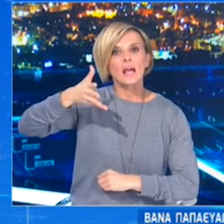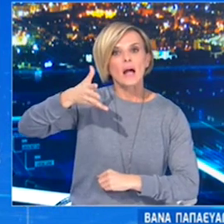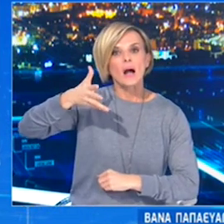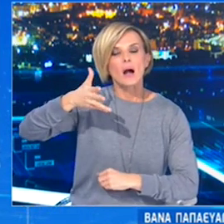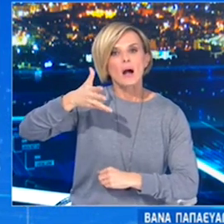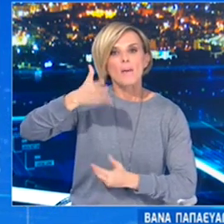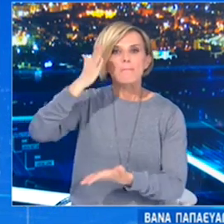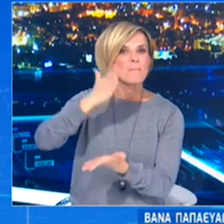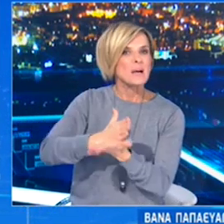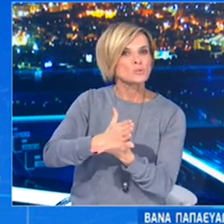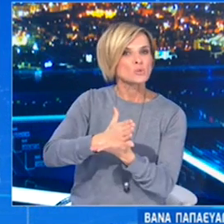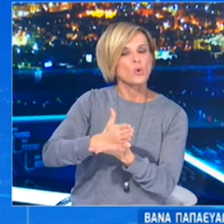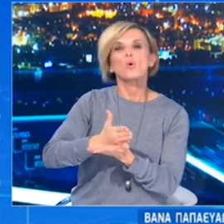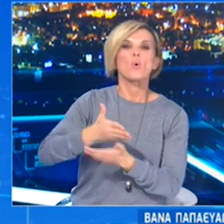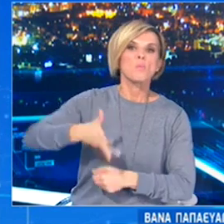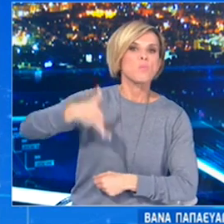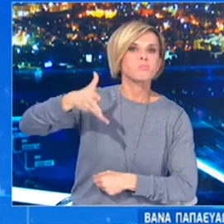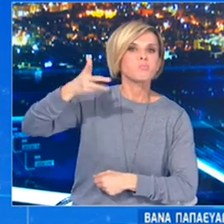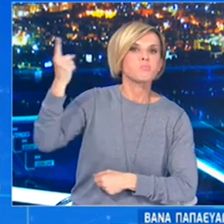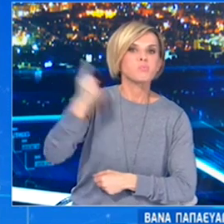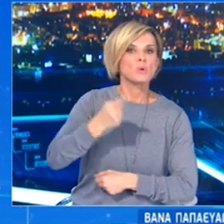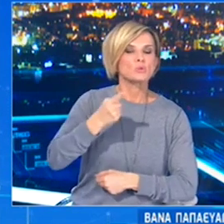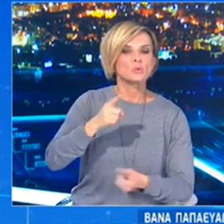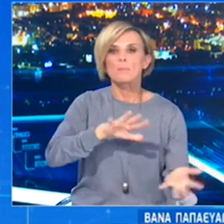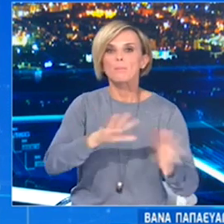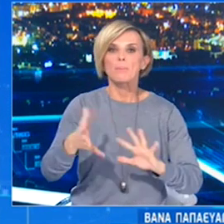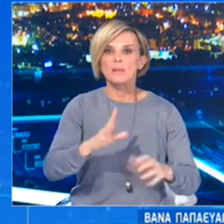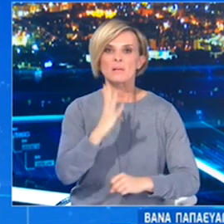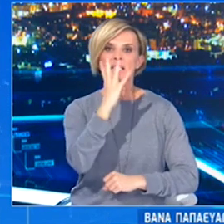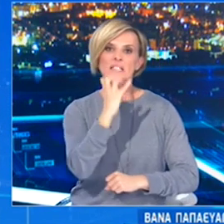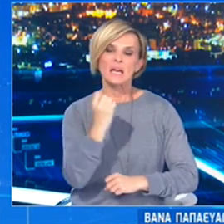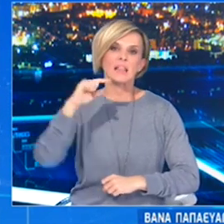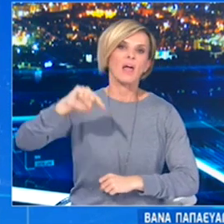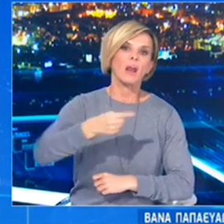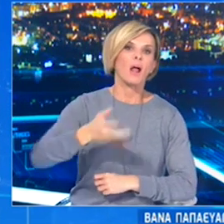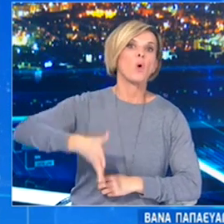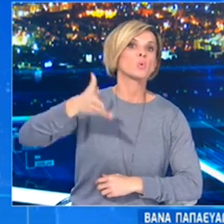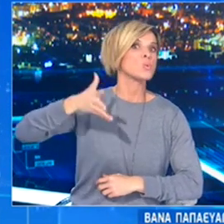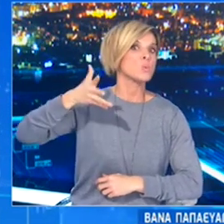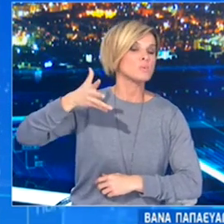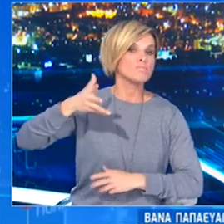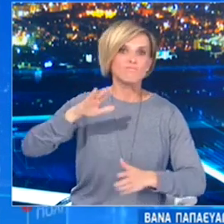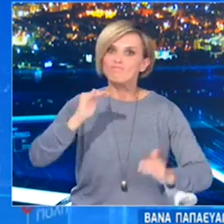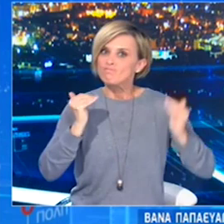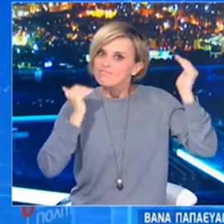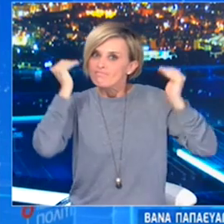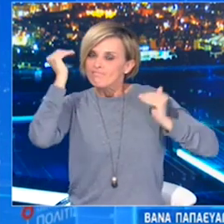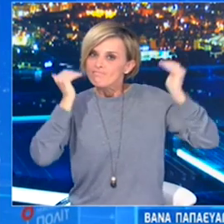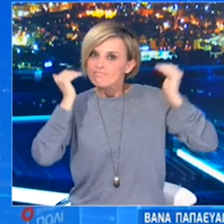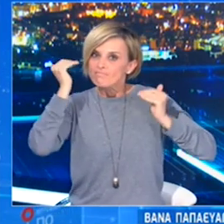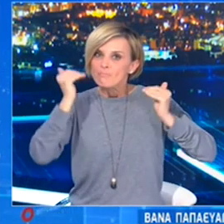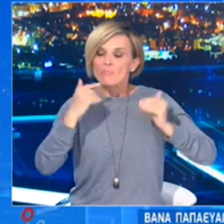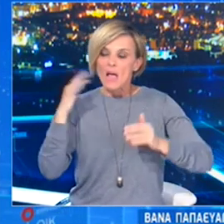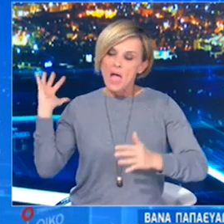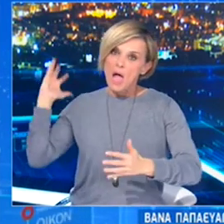βλέπουμε κάθε εβδομάδα, που πλέον έχει φτάσει η διάμεση ηλικία των κρούσματων μας στα 49 χρόνια διαχρονικά. Και καθ' όλη τη